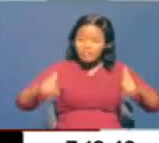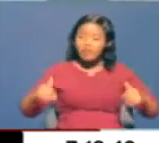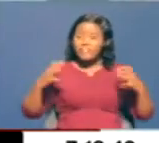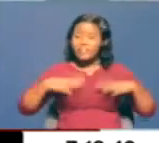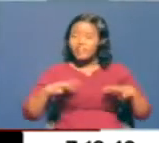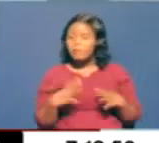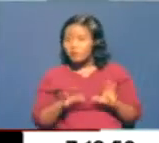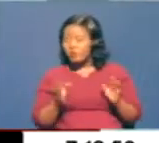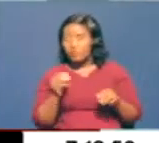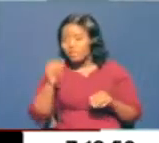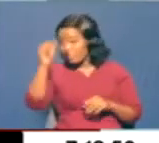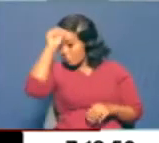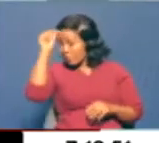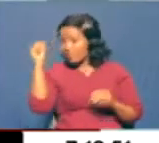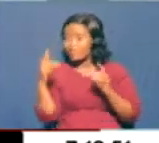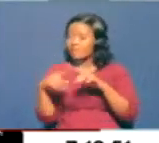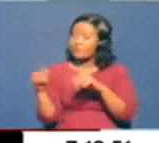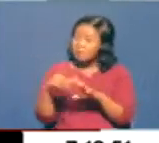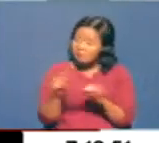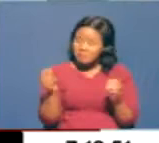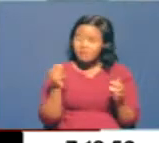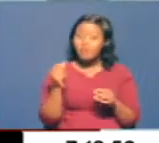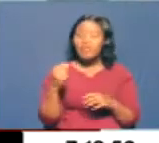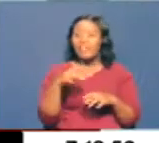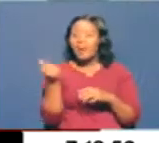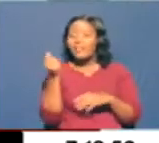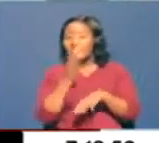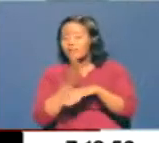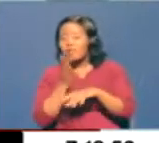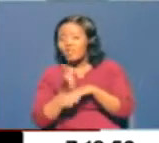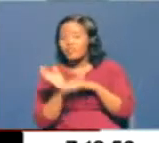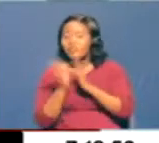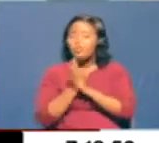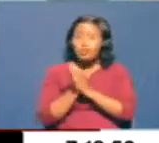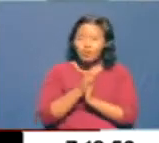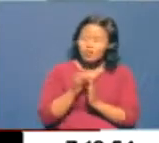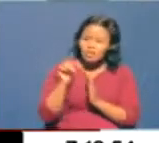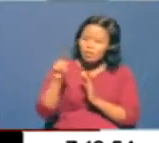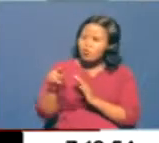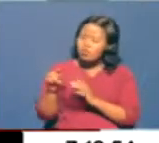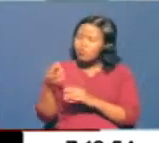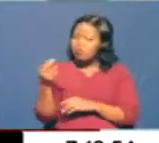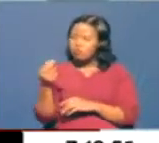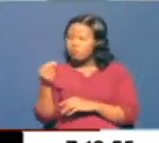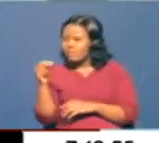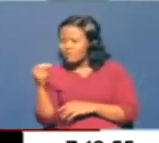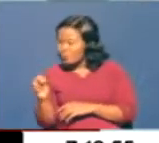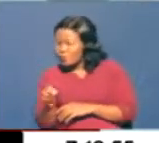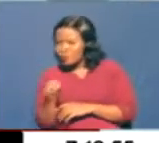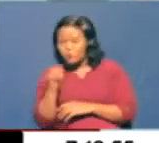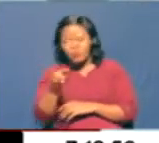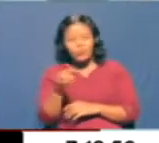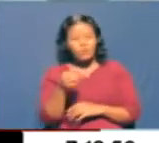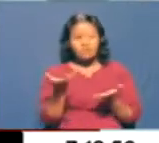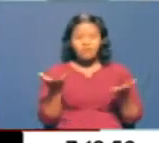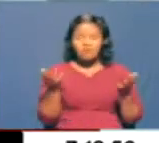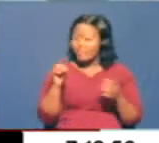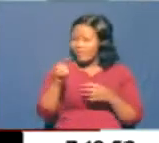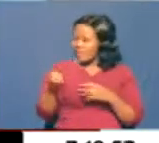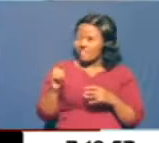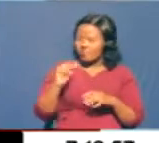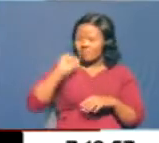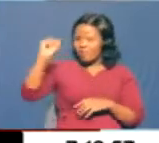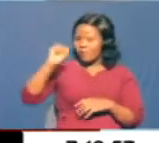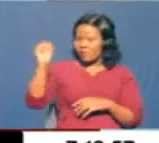upuzi. That's why mnapata wengine wanasema, oh, hawa ni wa Kikuyu, nyinyi sijui ni watu wa kutoka pande ile. That is not the kind of politics that you want